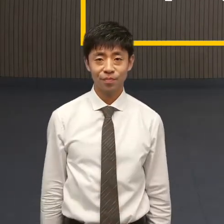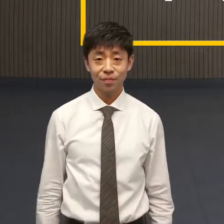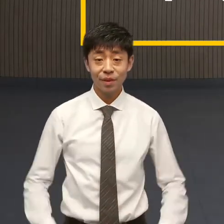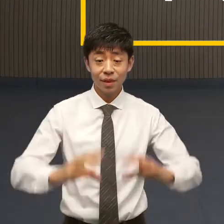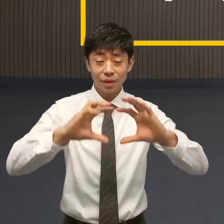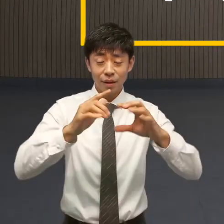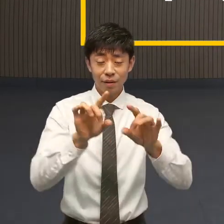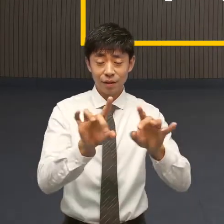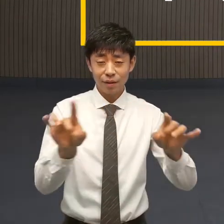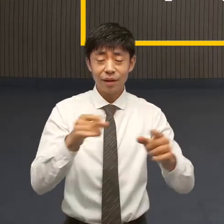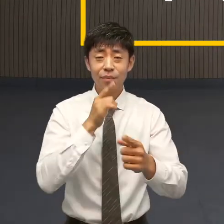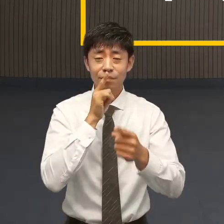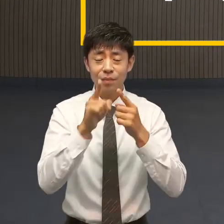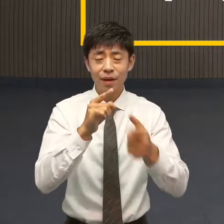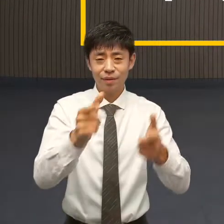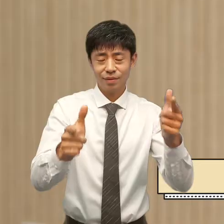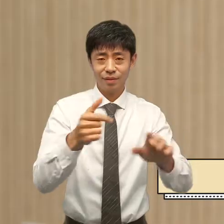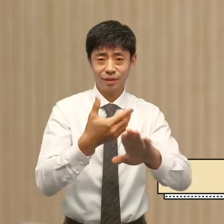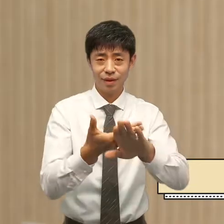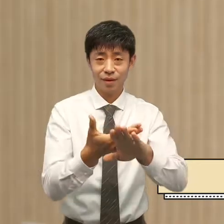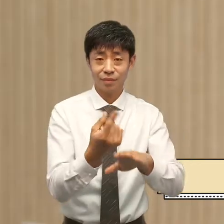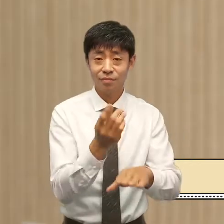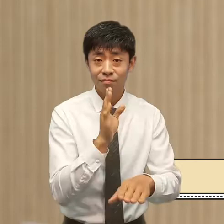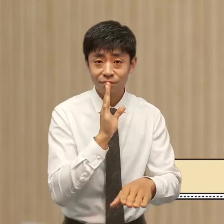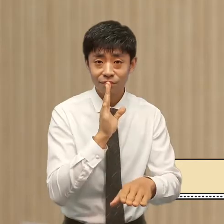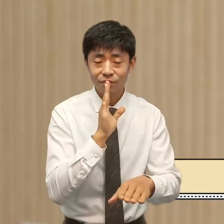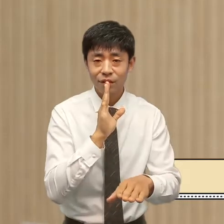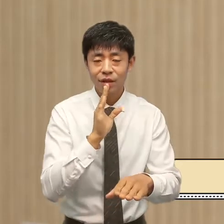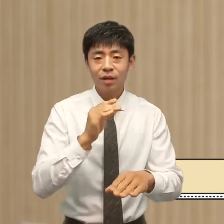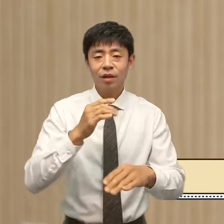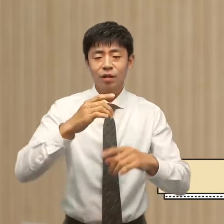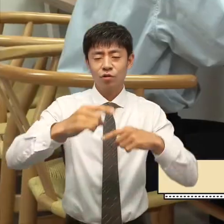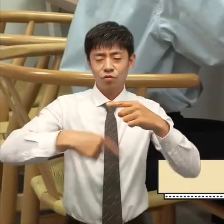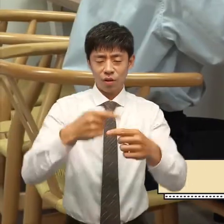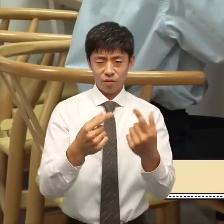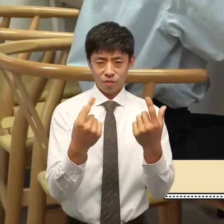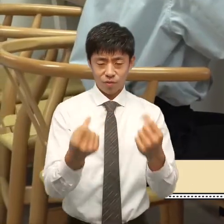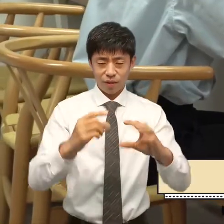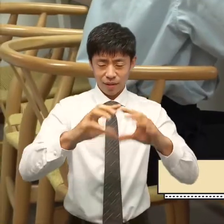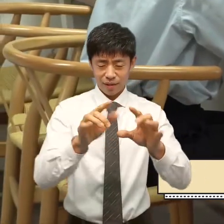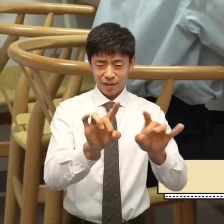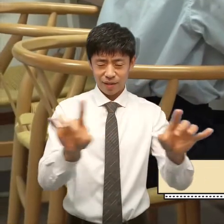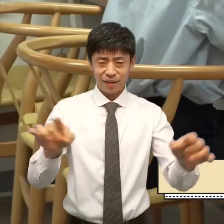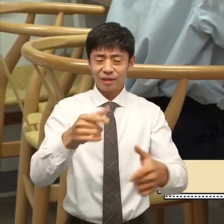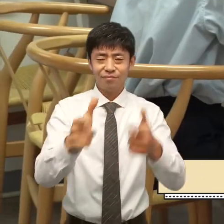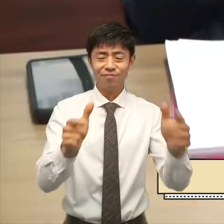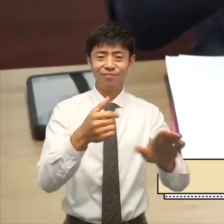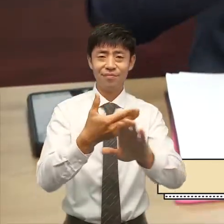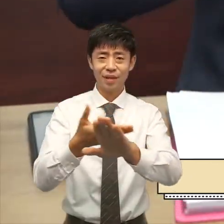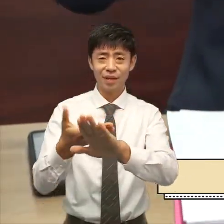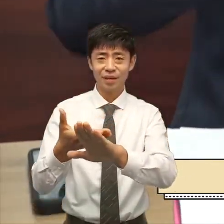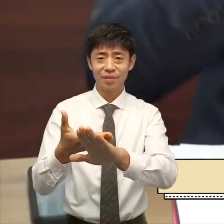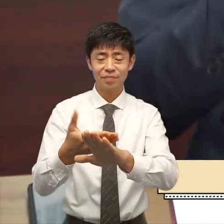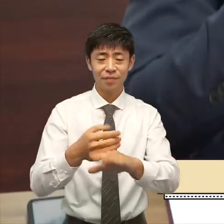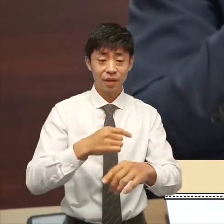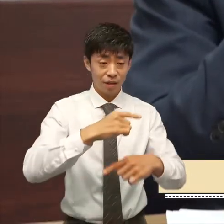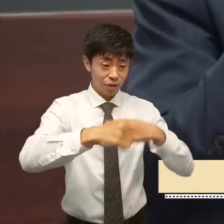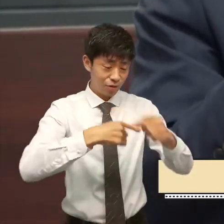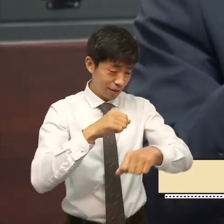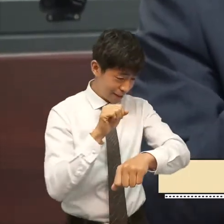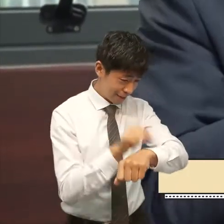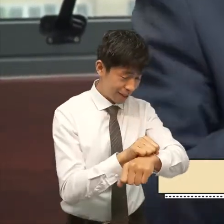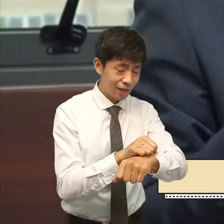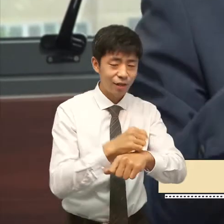언어가 다르듯이 수어 또한 각 나라마다 수어가 다르거든요. 수어를 잘한다고 해가지고 수어 통역을 잘하는